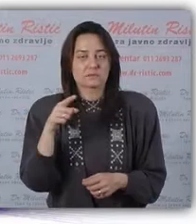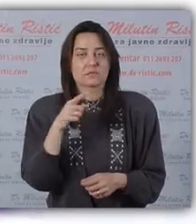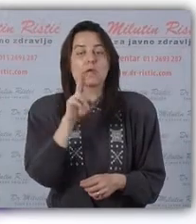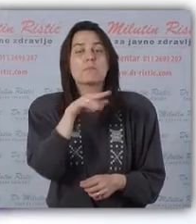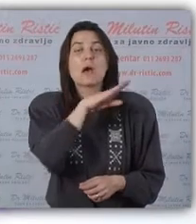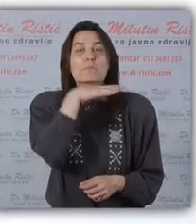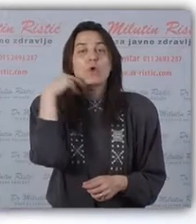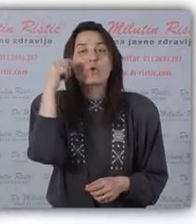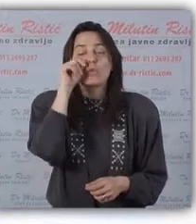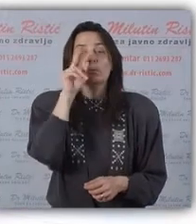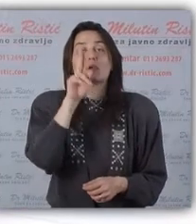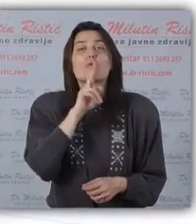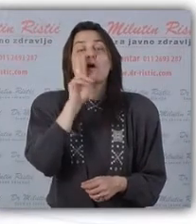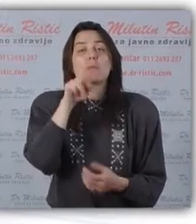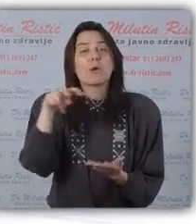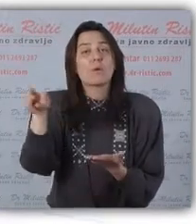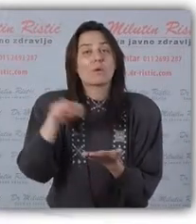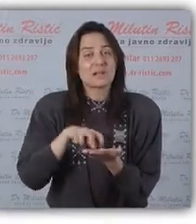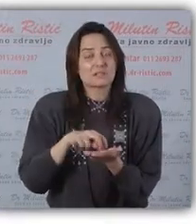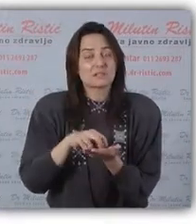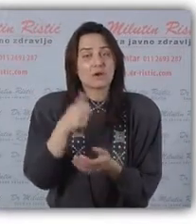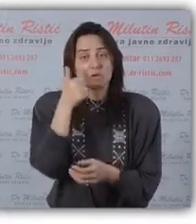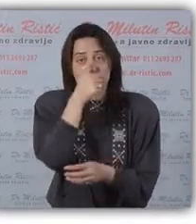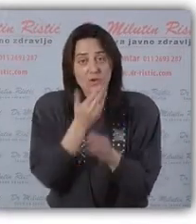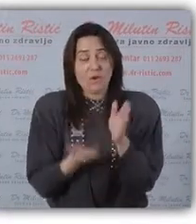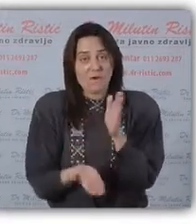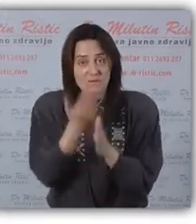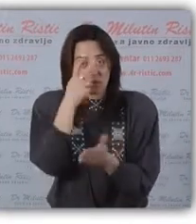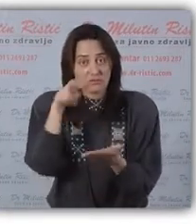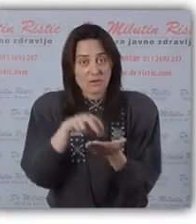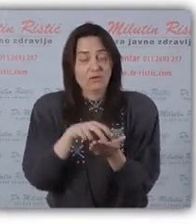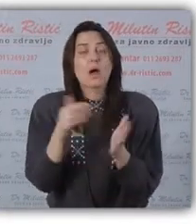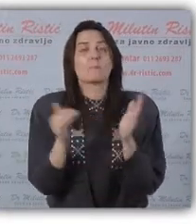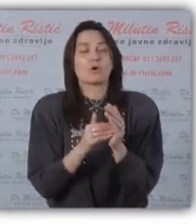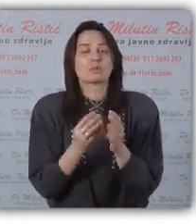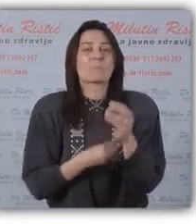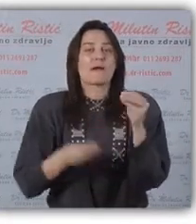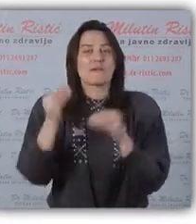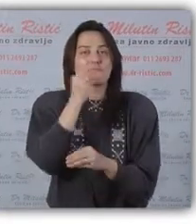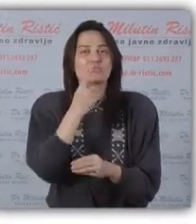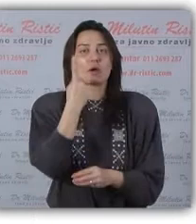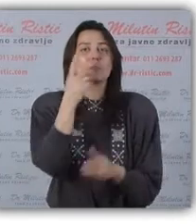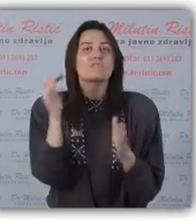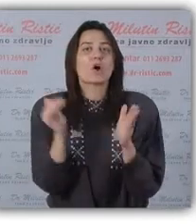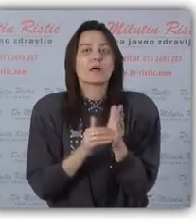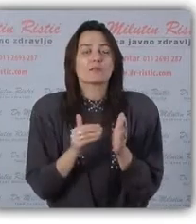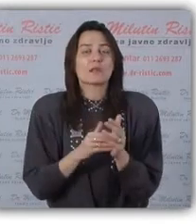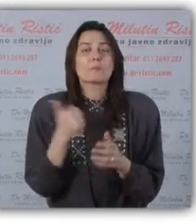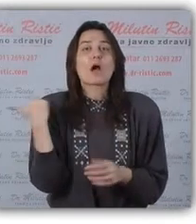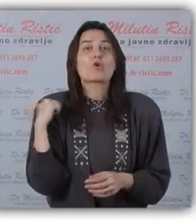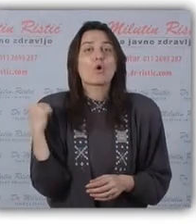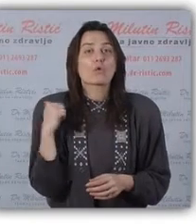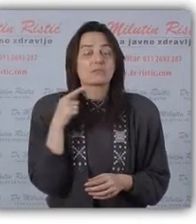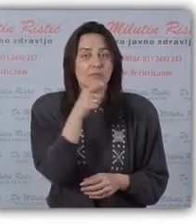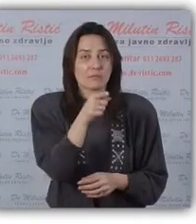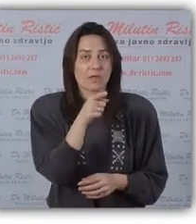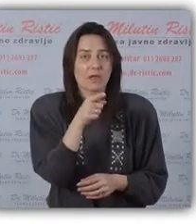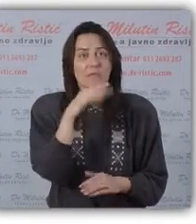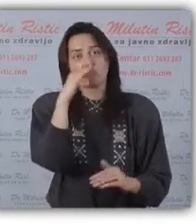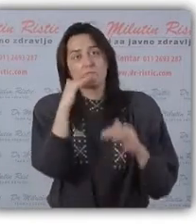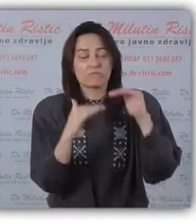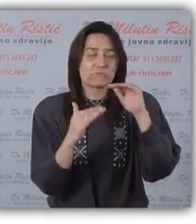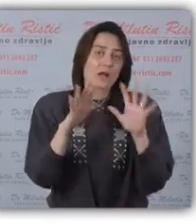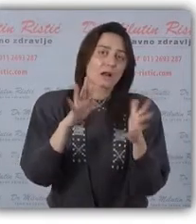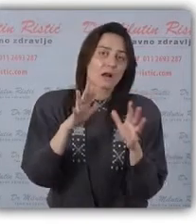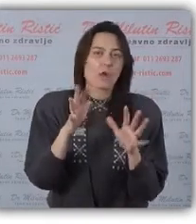svega ljudi koji imaju faktor rizika. Što više faktor rizika, potreba veća. Prvo treba da se gledamo prema godinama. Godine